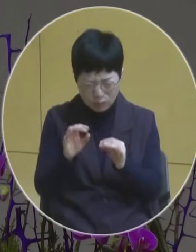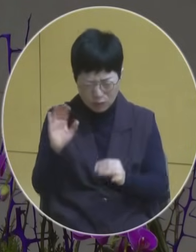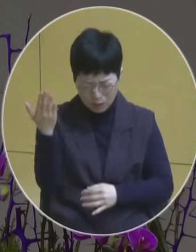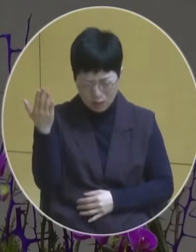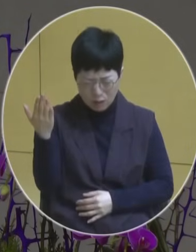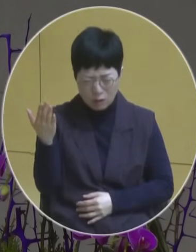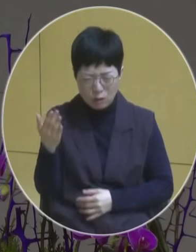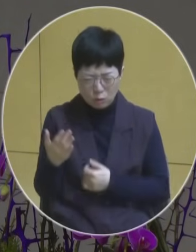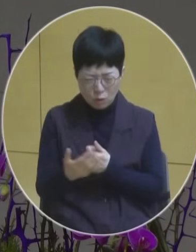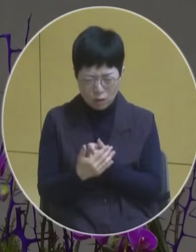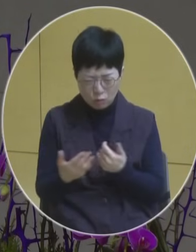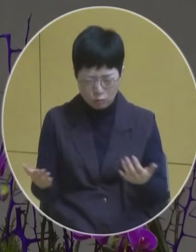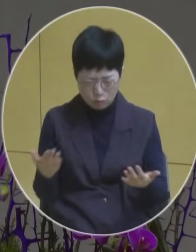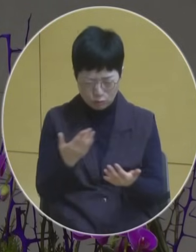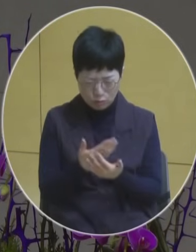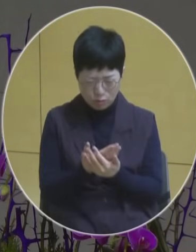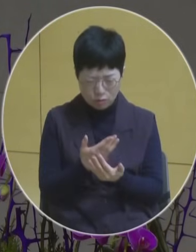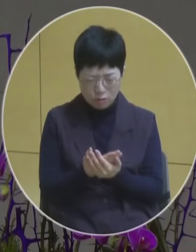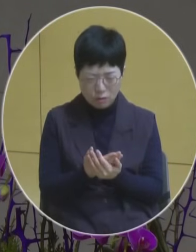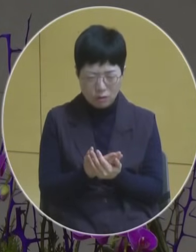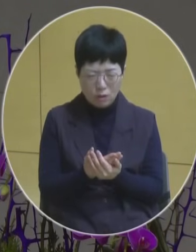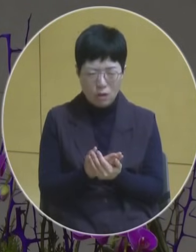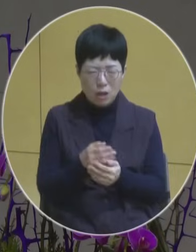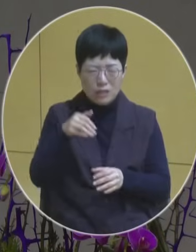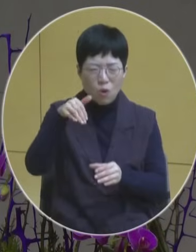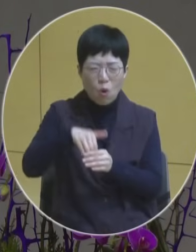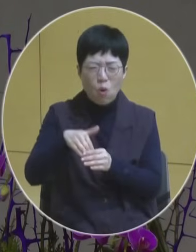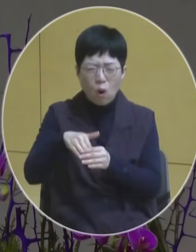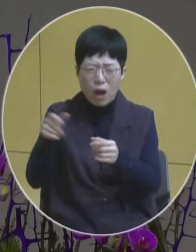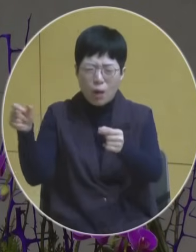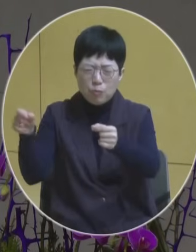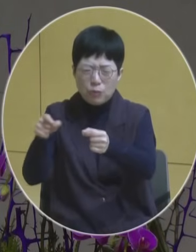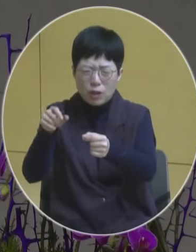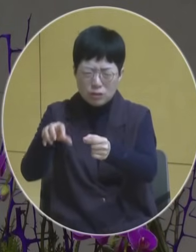하나님 붙들어 주시옵소서. 선거를 앞두고 있습니다.